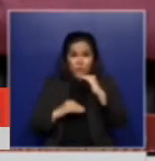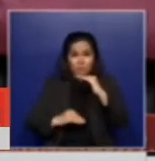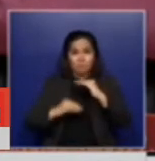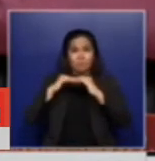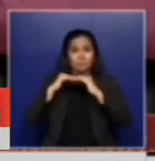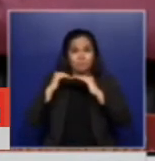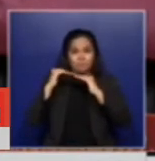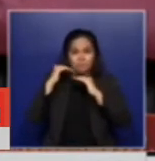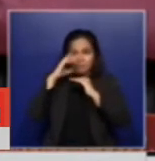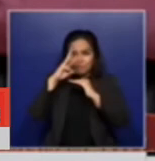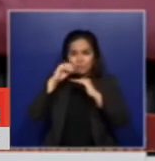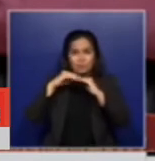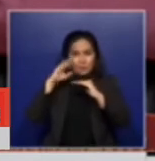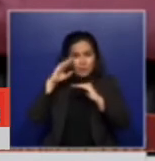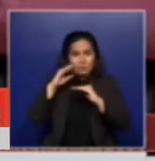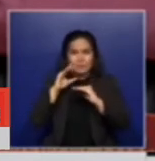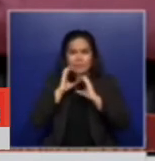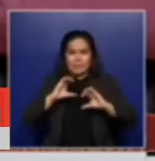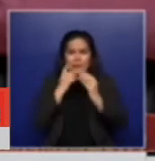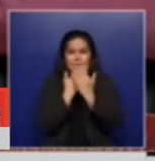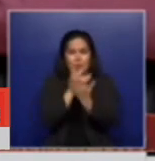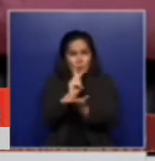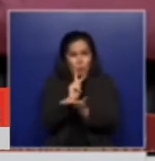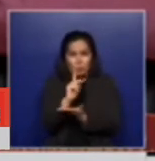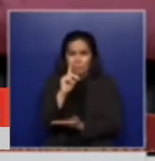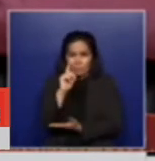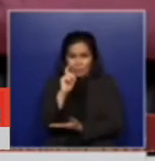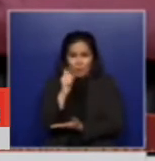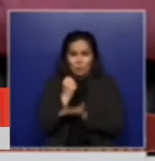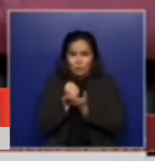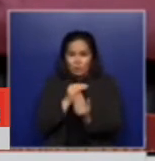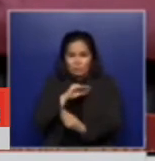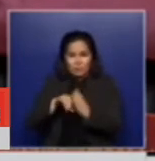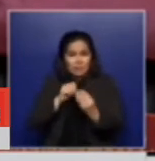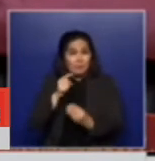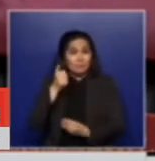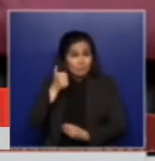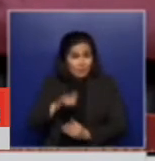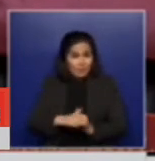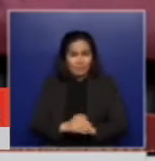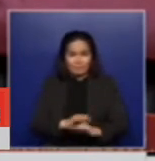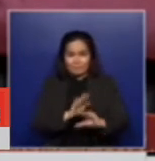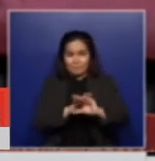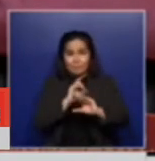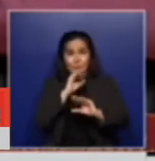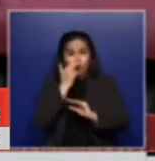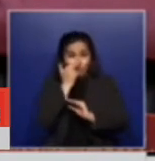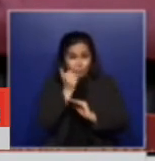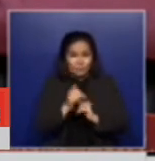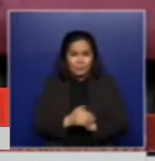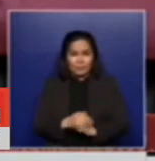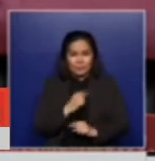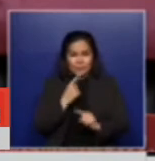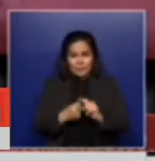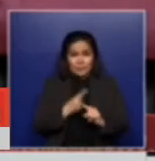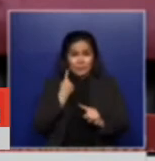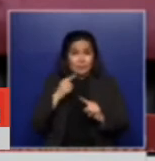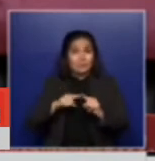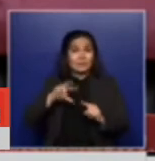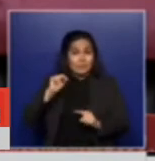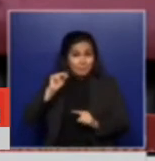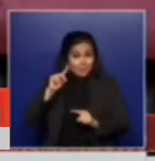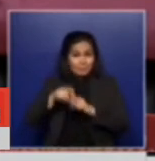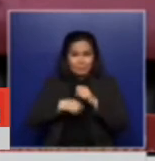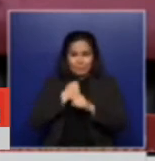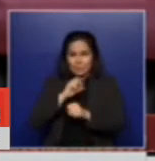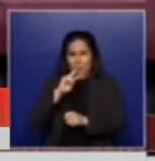าใช้จ่ายในการกระตุ้นเศรษฐกิจได้อีกต่อไปนะครับวันที่31มกราคม63